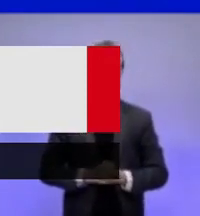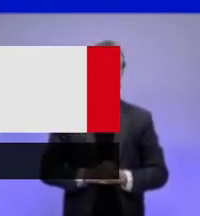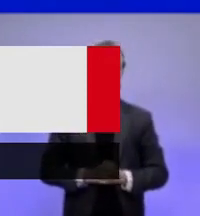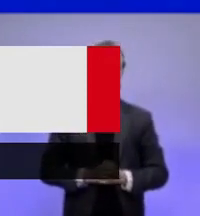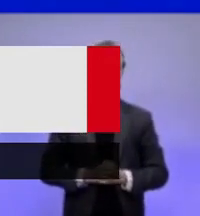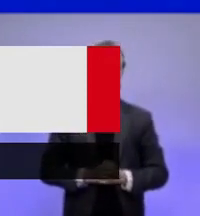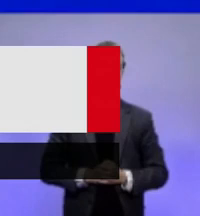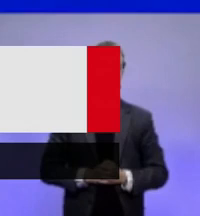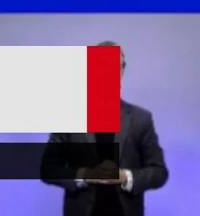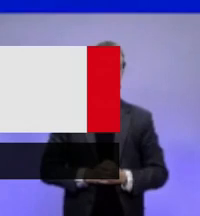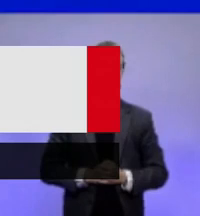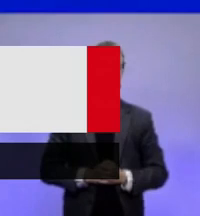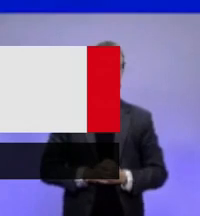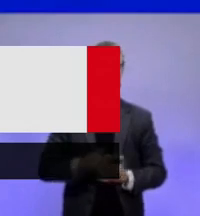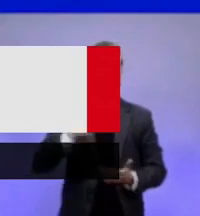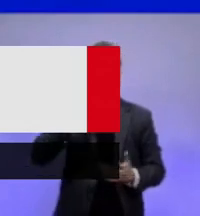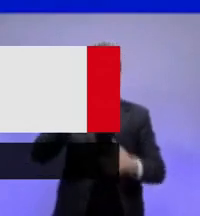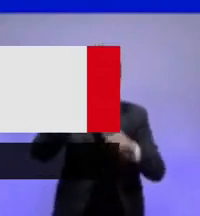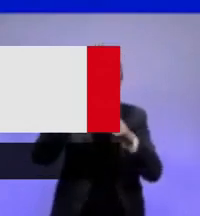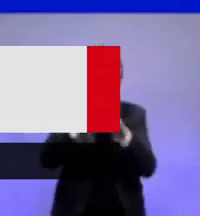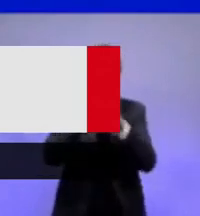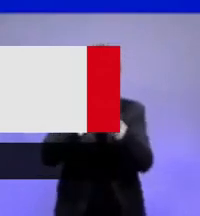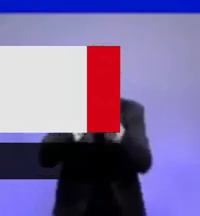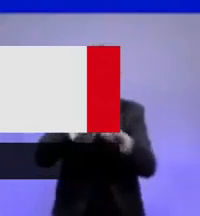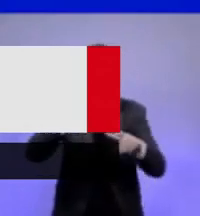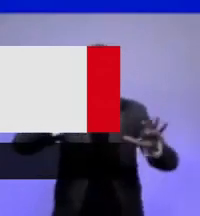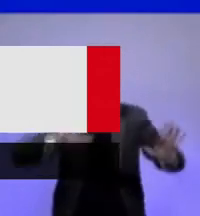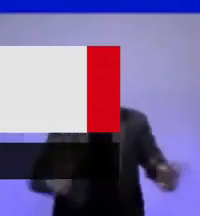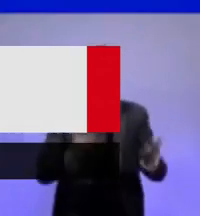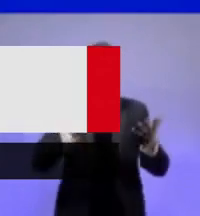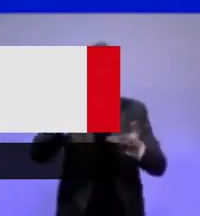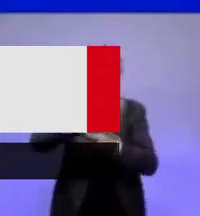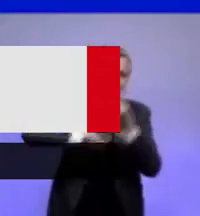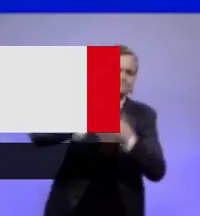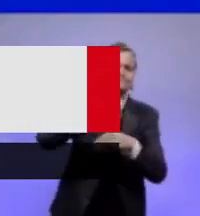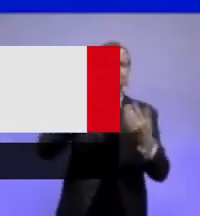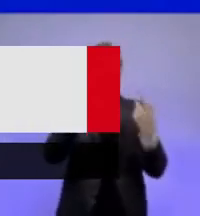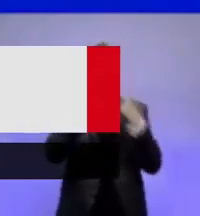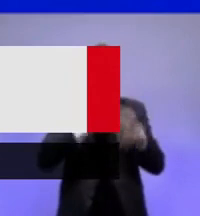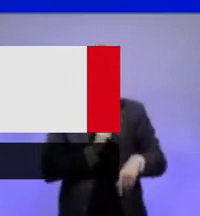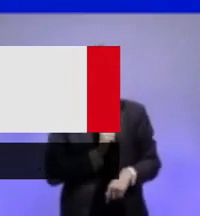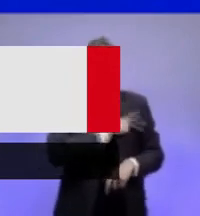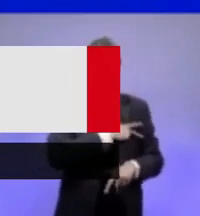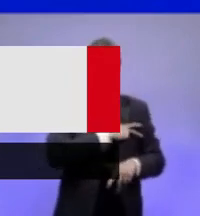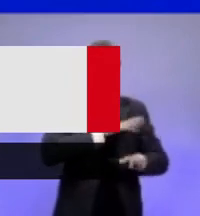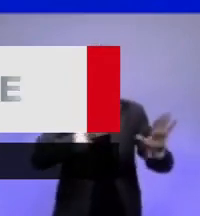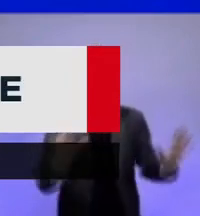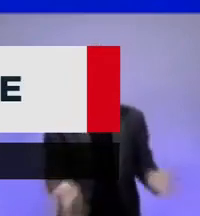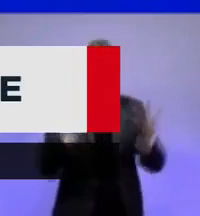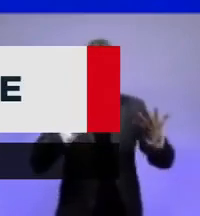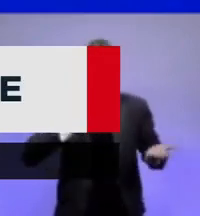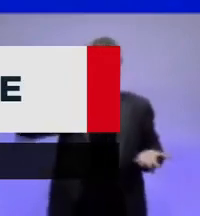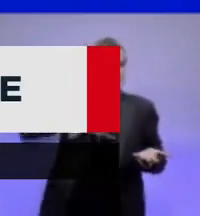s-au tradus în măsuri economice de securitate pentru cetățenii